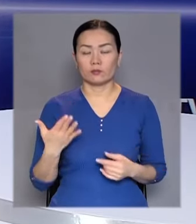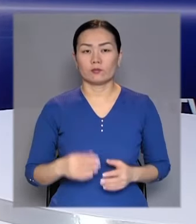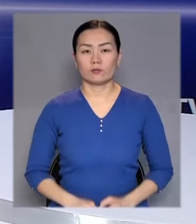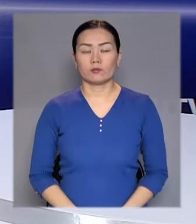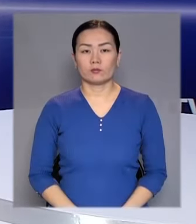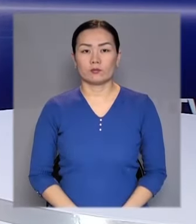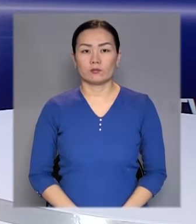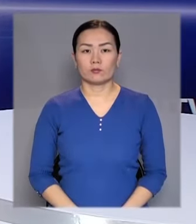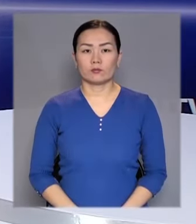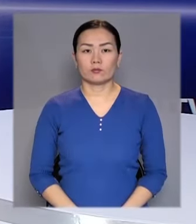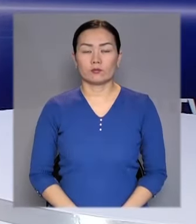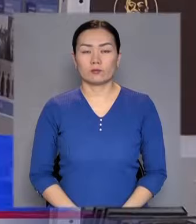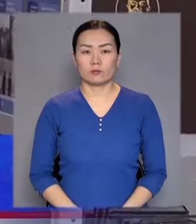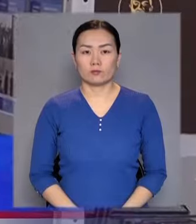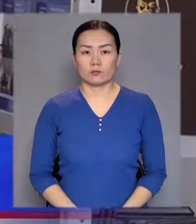болады.